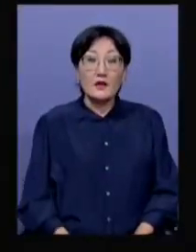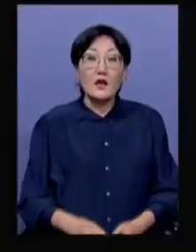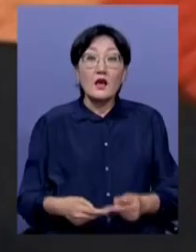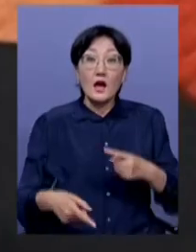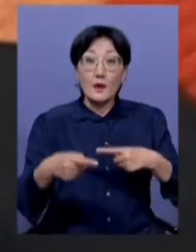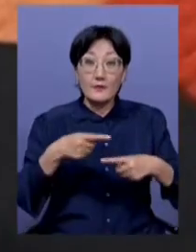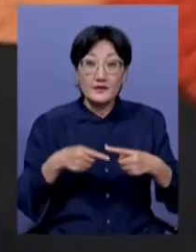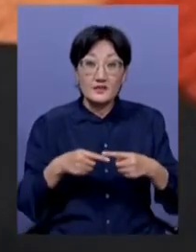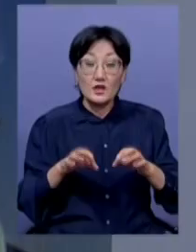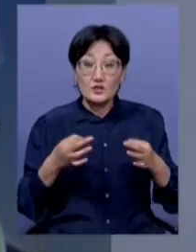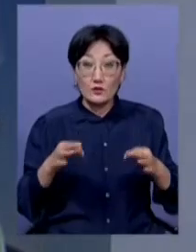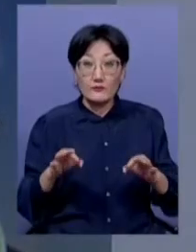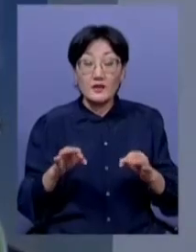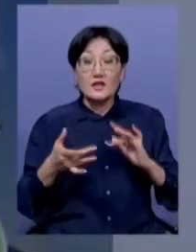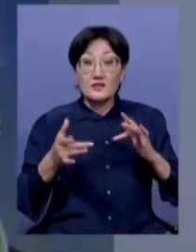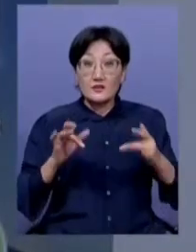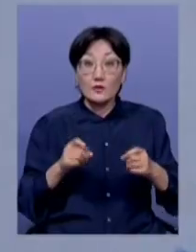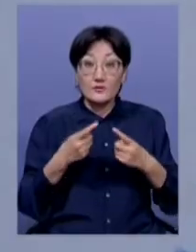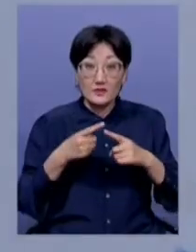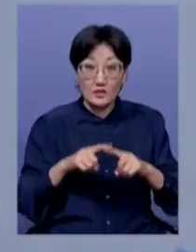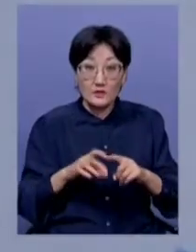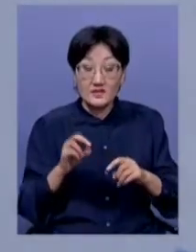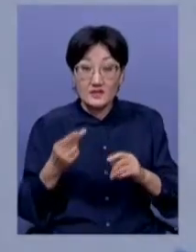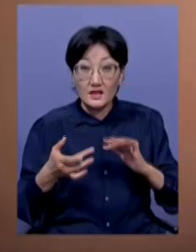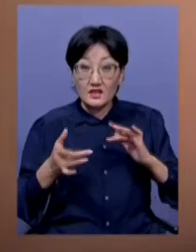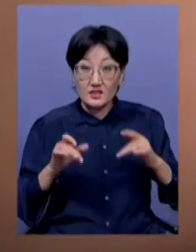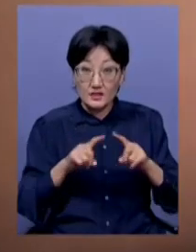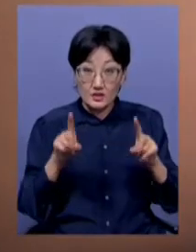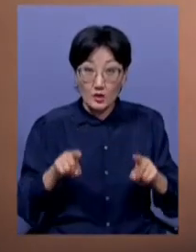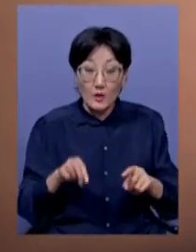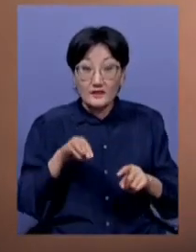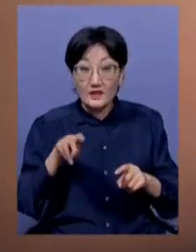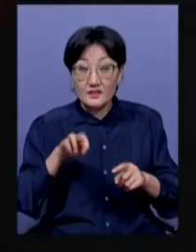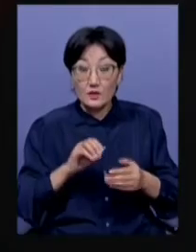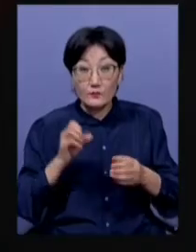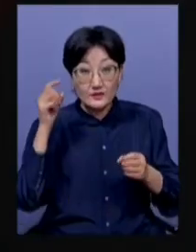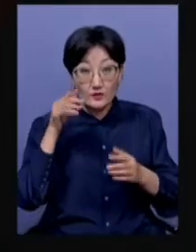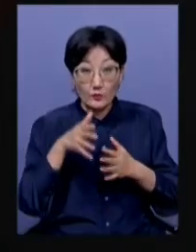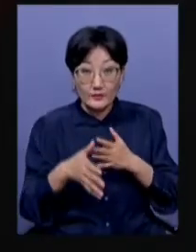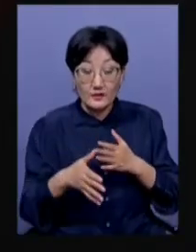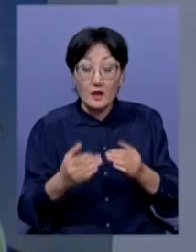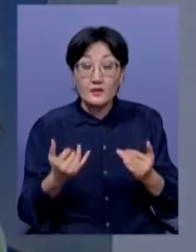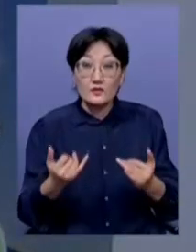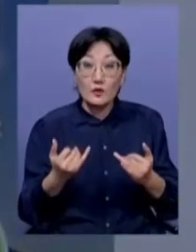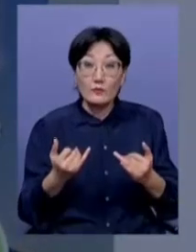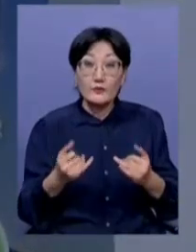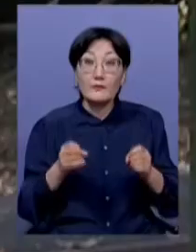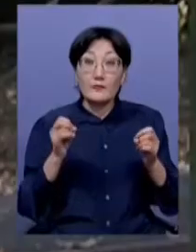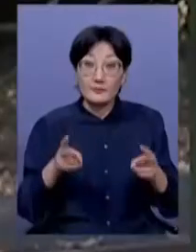Обратная сторона доступности цифровых технологий и социальных сетей. Татьяна Ким изучала источник современной